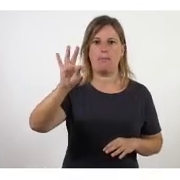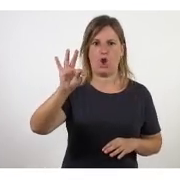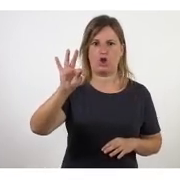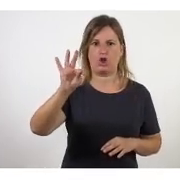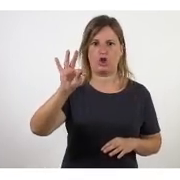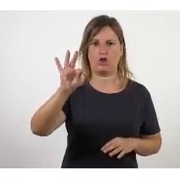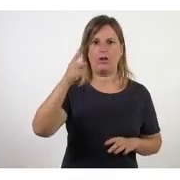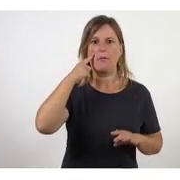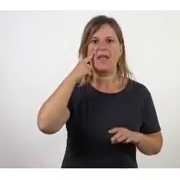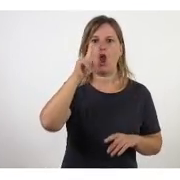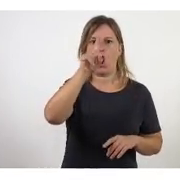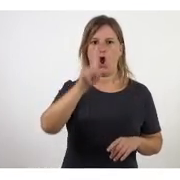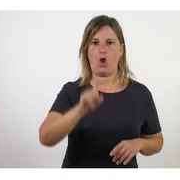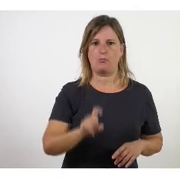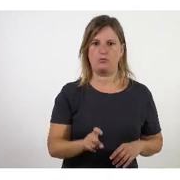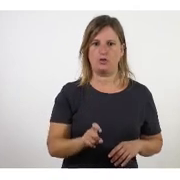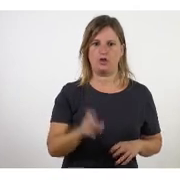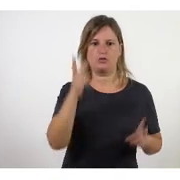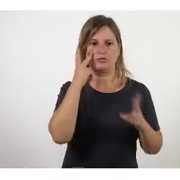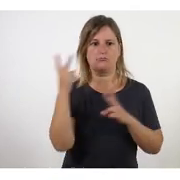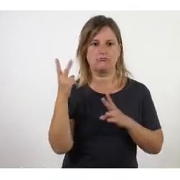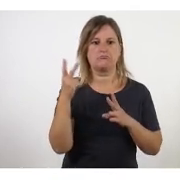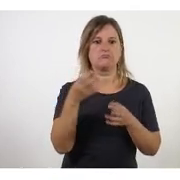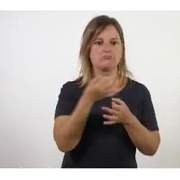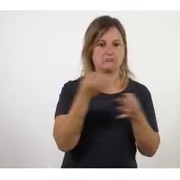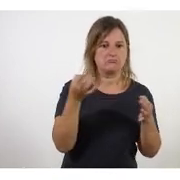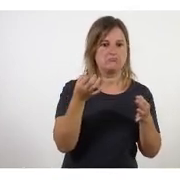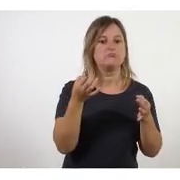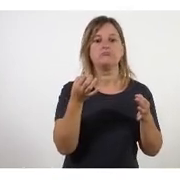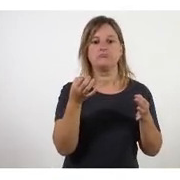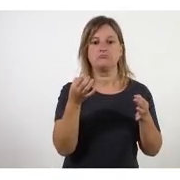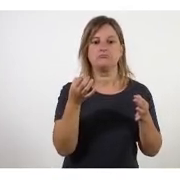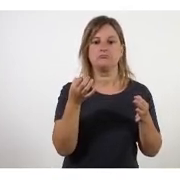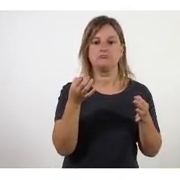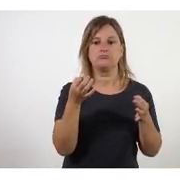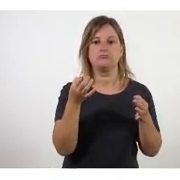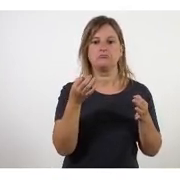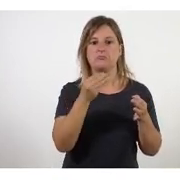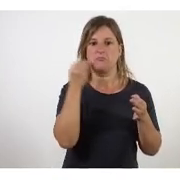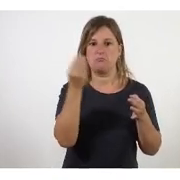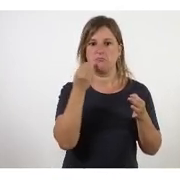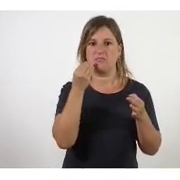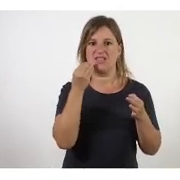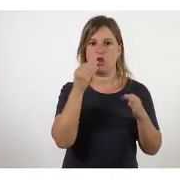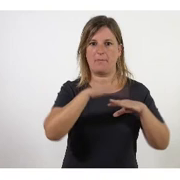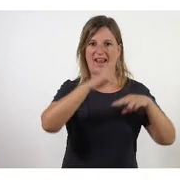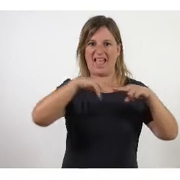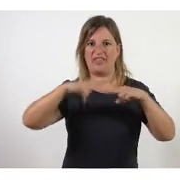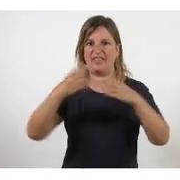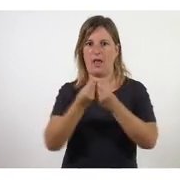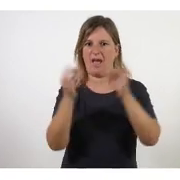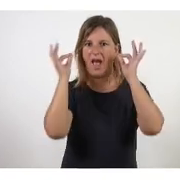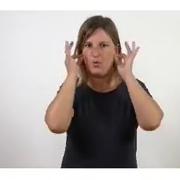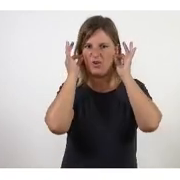opcions d'exportació. Tot està bé, els àudios ja m'agraden. Editeu, si podeu, amb auriculars, que va molt millor. I tenim les